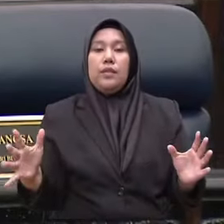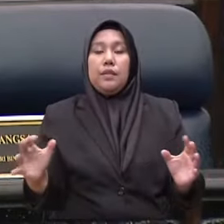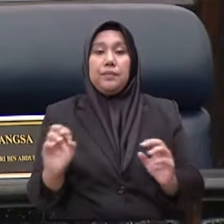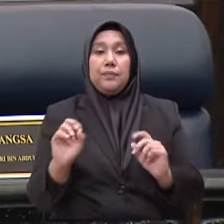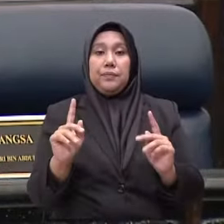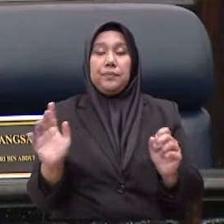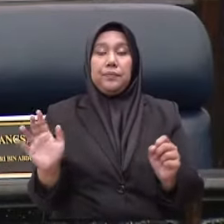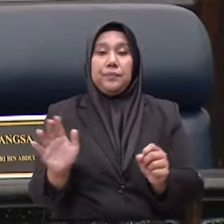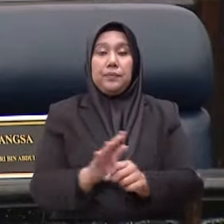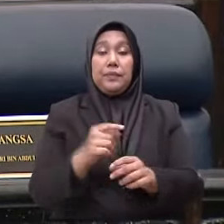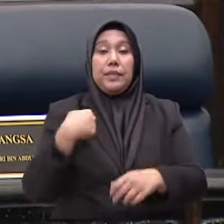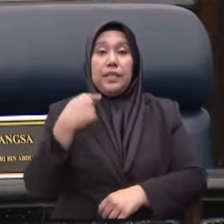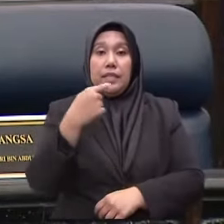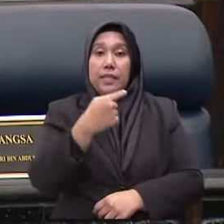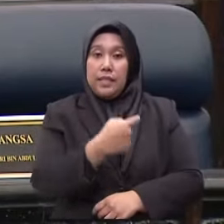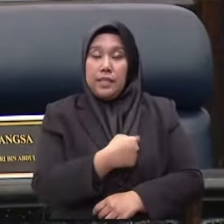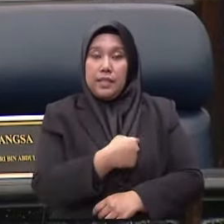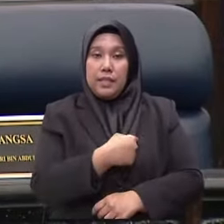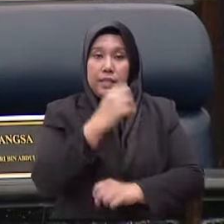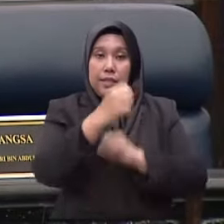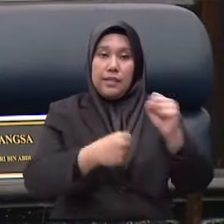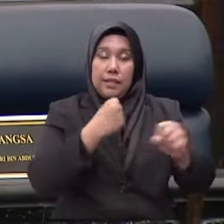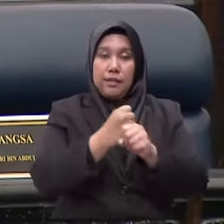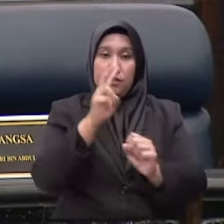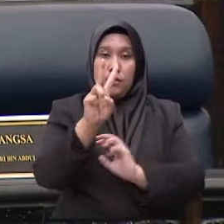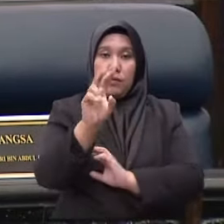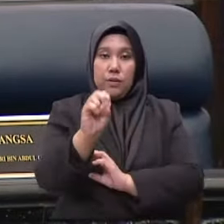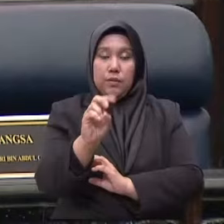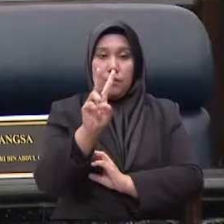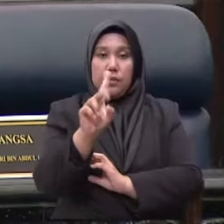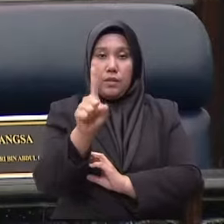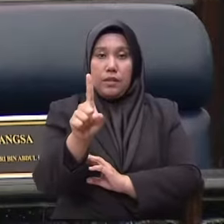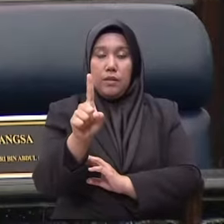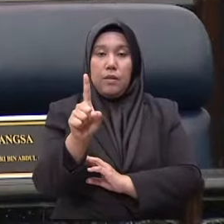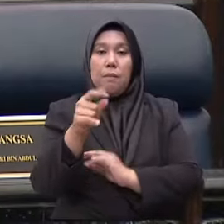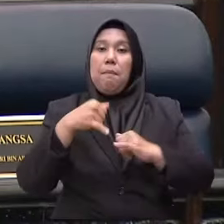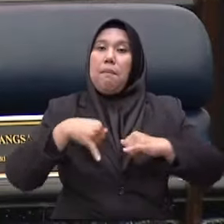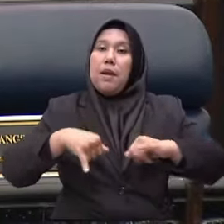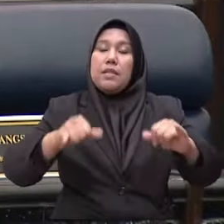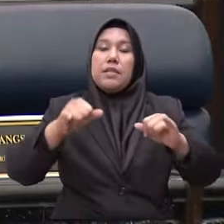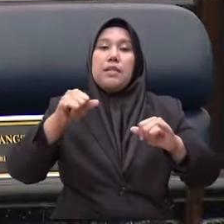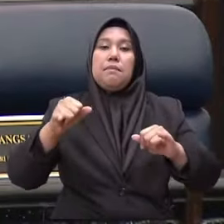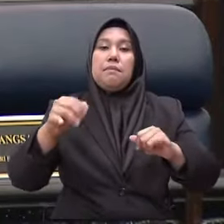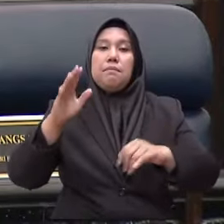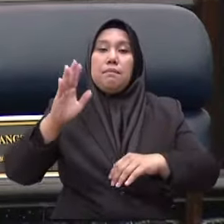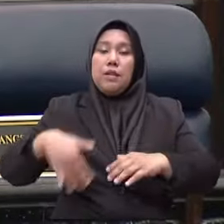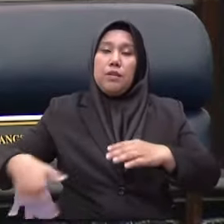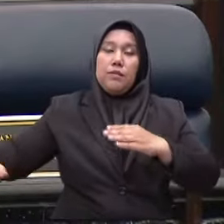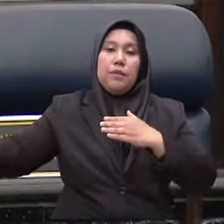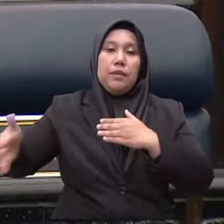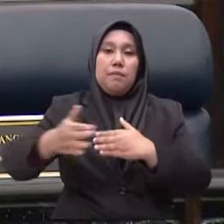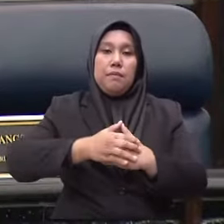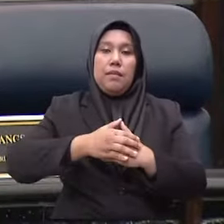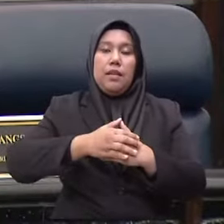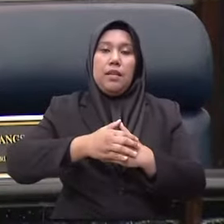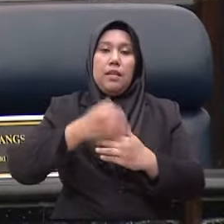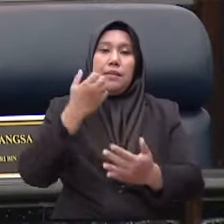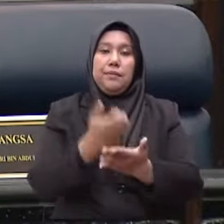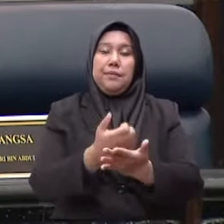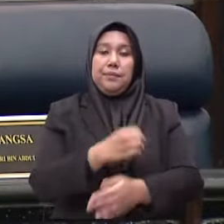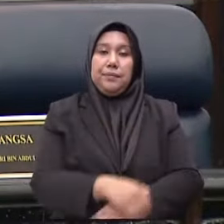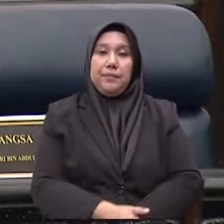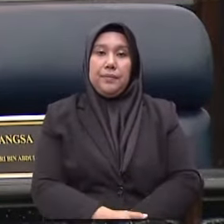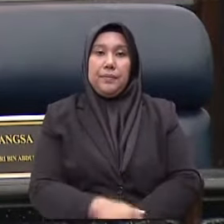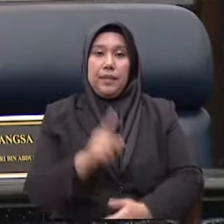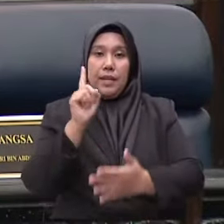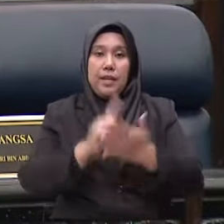2020 kita pada tahun 2021 masih belum recover kita punya 2021 sebab itu apa yang kita lihat